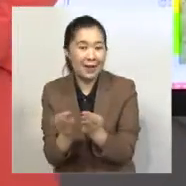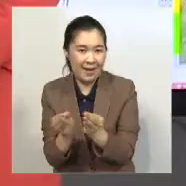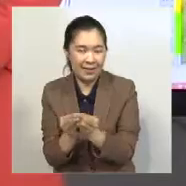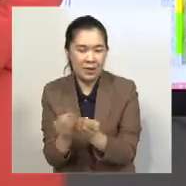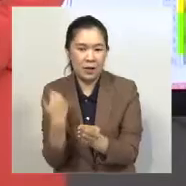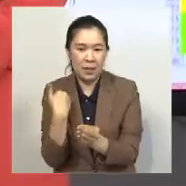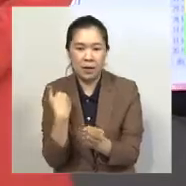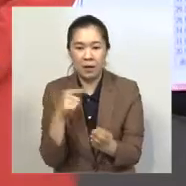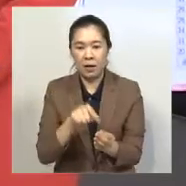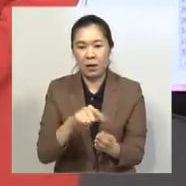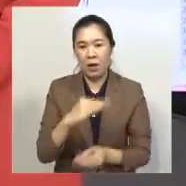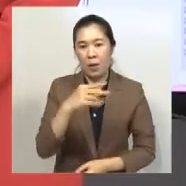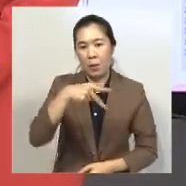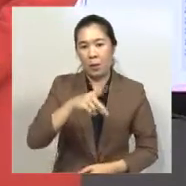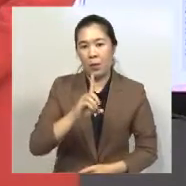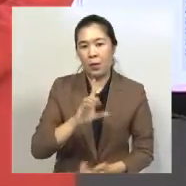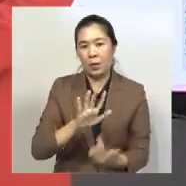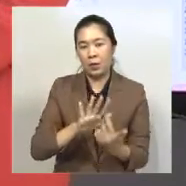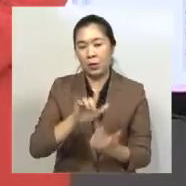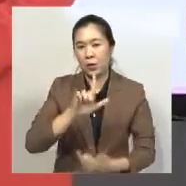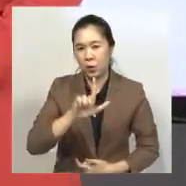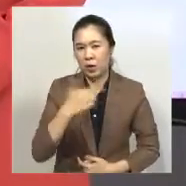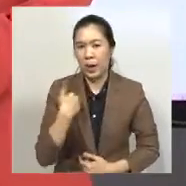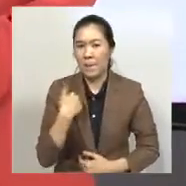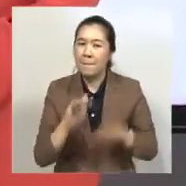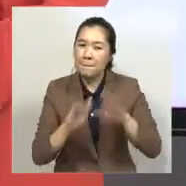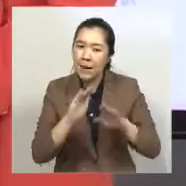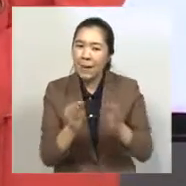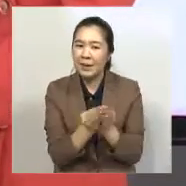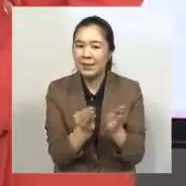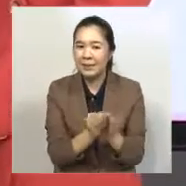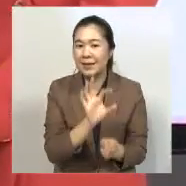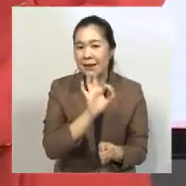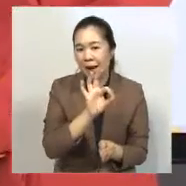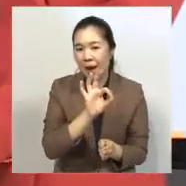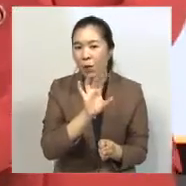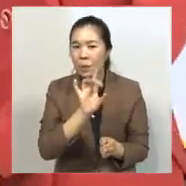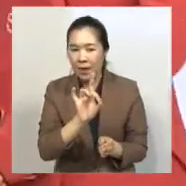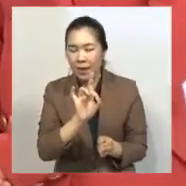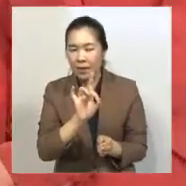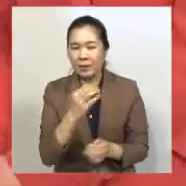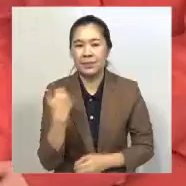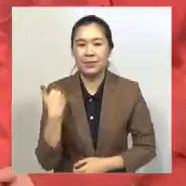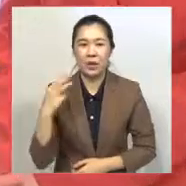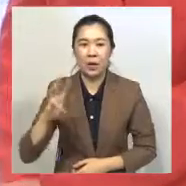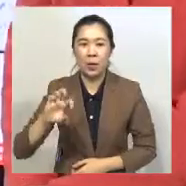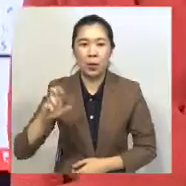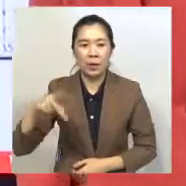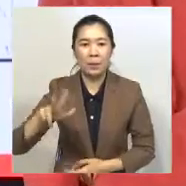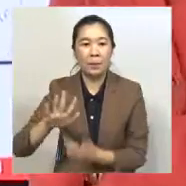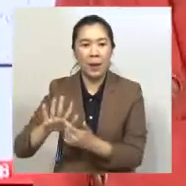มันจะอยู่ที่ประมาณ8หรือ9 นะระดับ8ระดับ9คะแนน วิภานี้จะอยู่ประมาณ